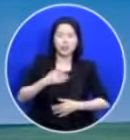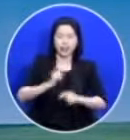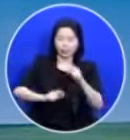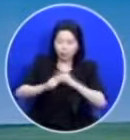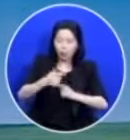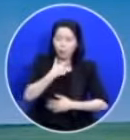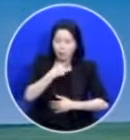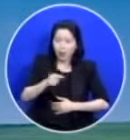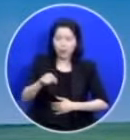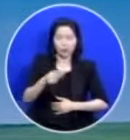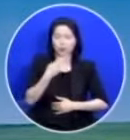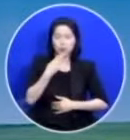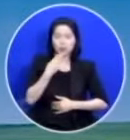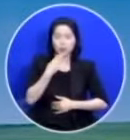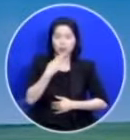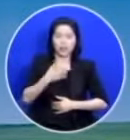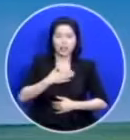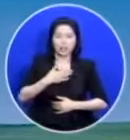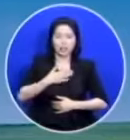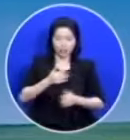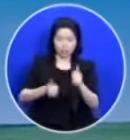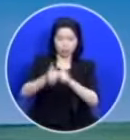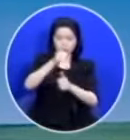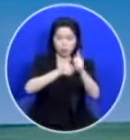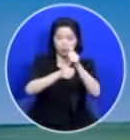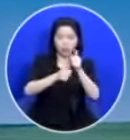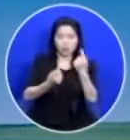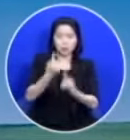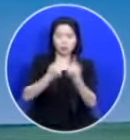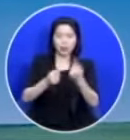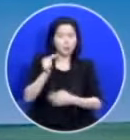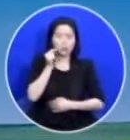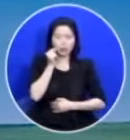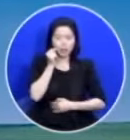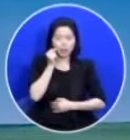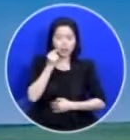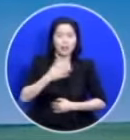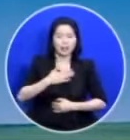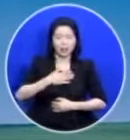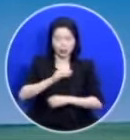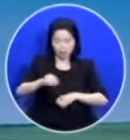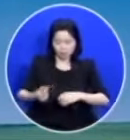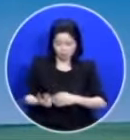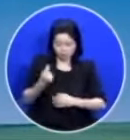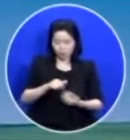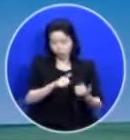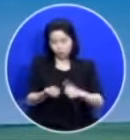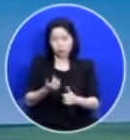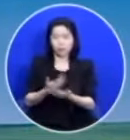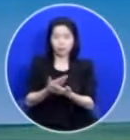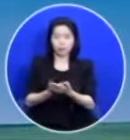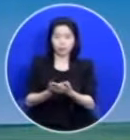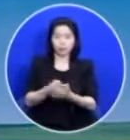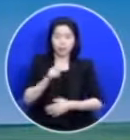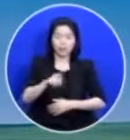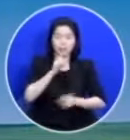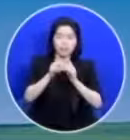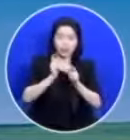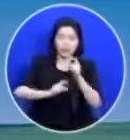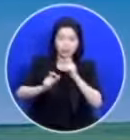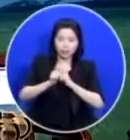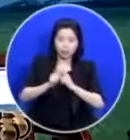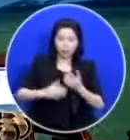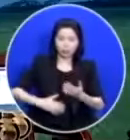없습니다 나는 조상보다 못한 사람입니다 나를 자라리 죽여 주십시오이 말을 좀 더 감